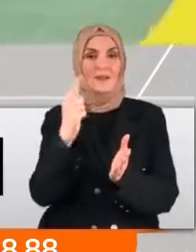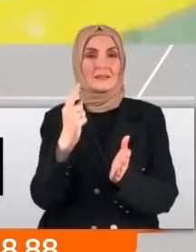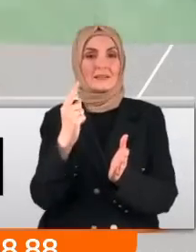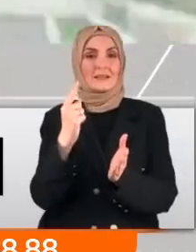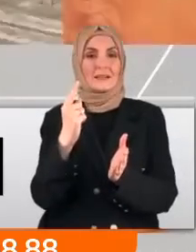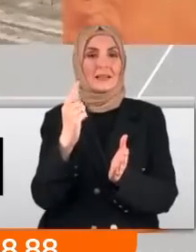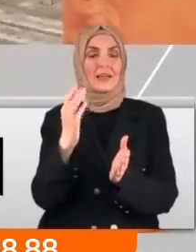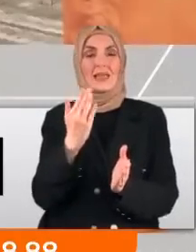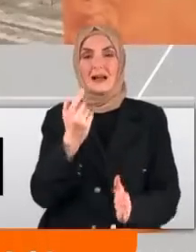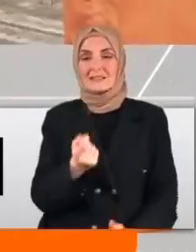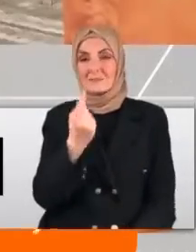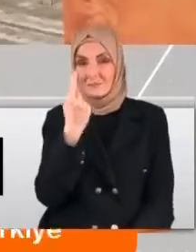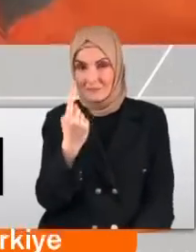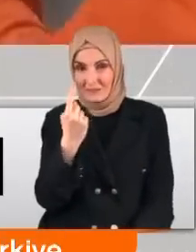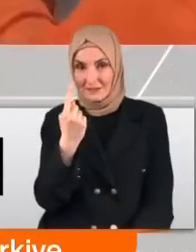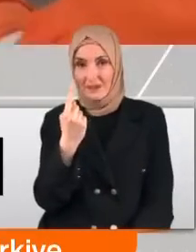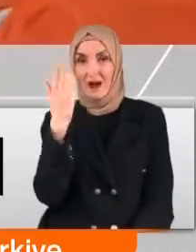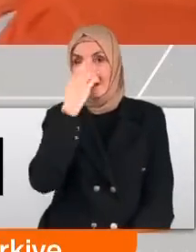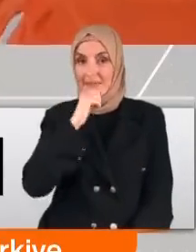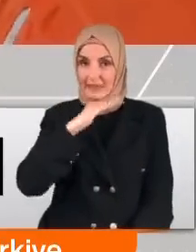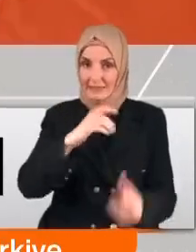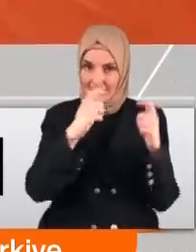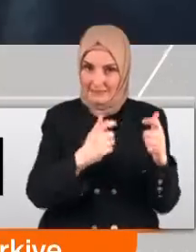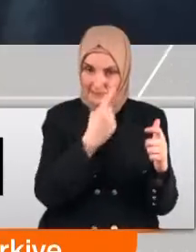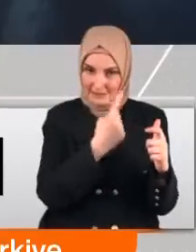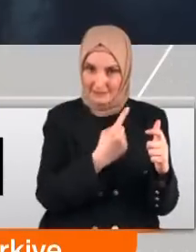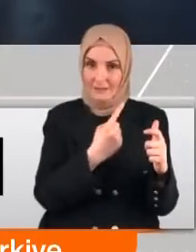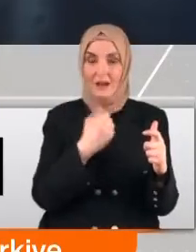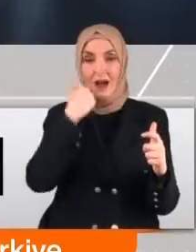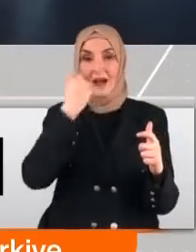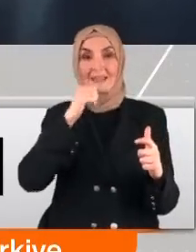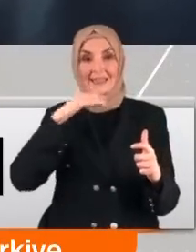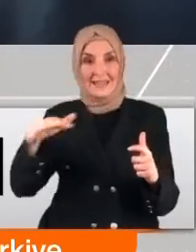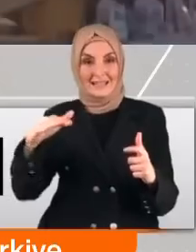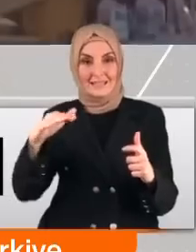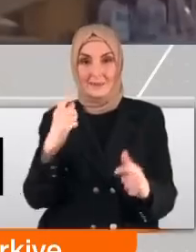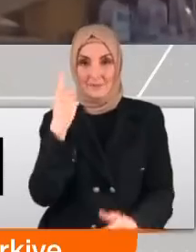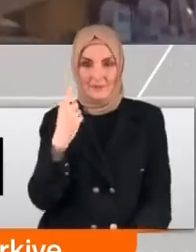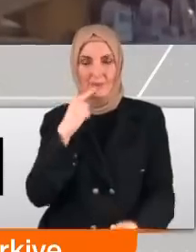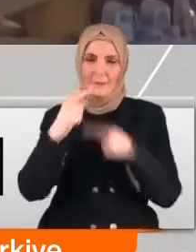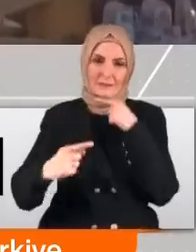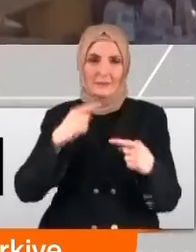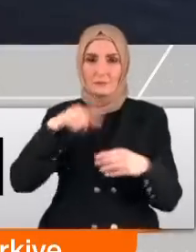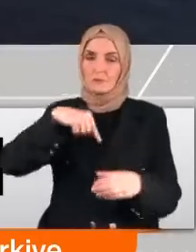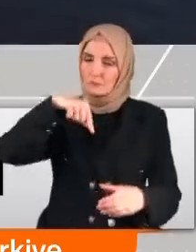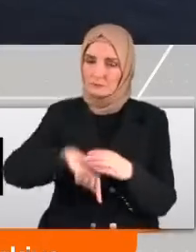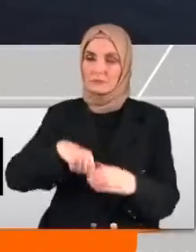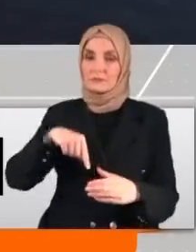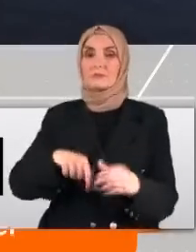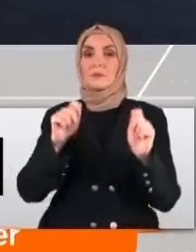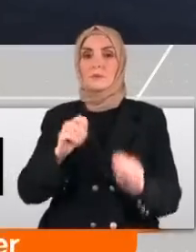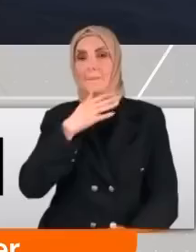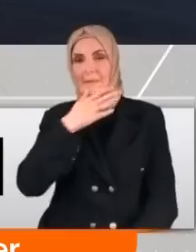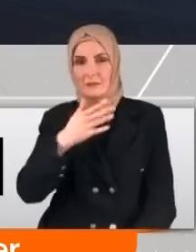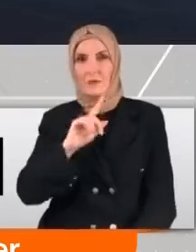Karadeniz'de 2 tane, Akdeniz'de 2 tane her yıl kuyu kazacağız. Bütçeleri, planlamaları, 5-10 yıllık stratejik